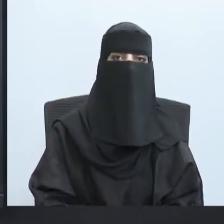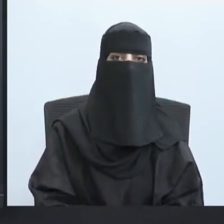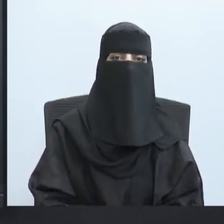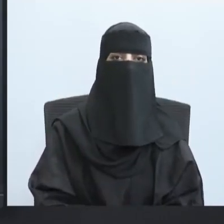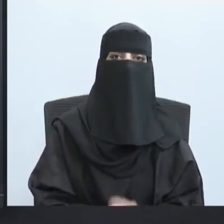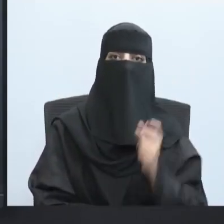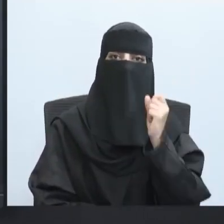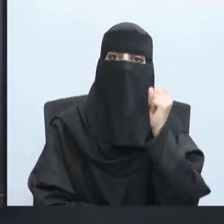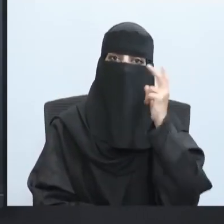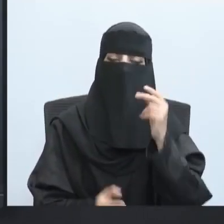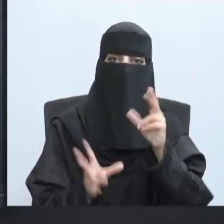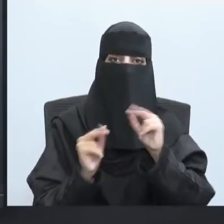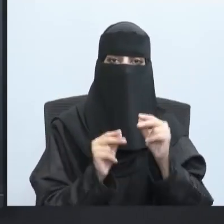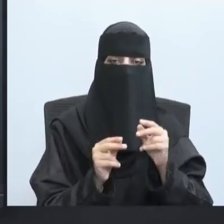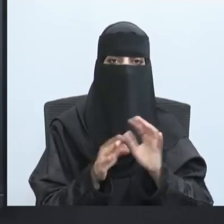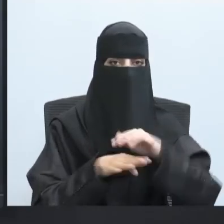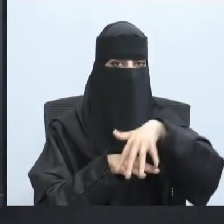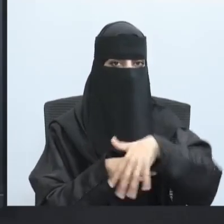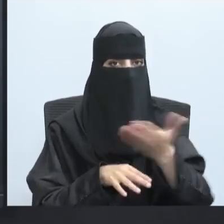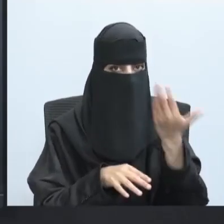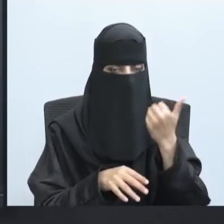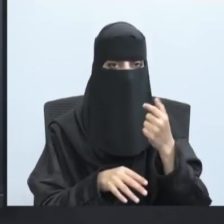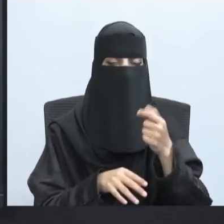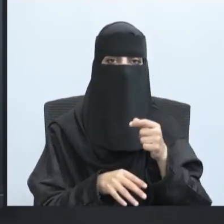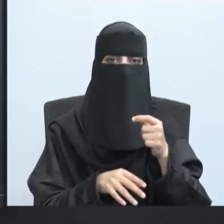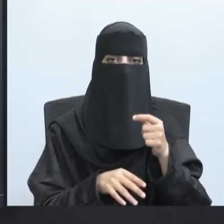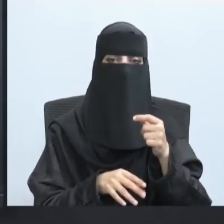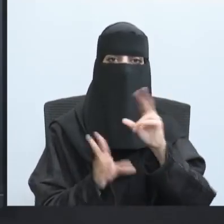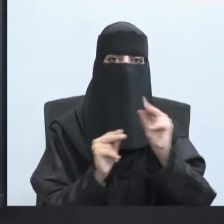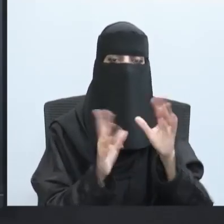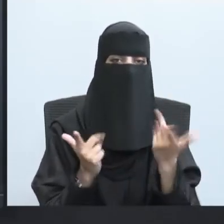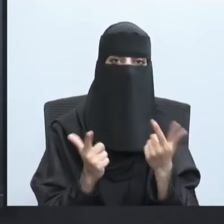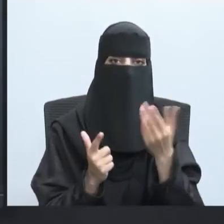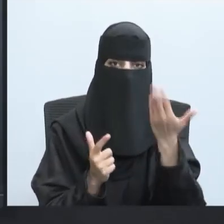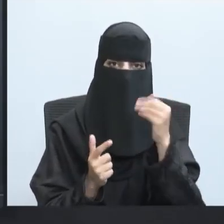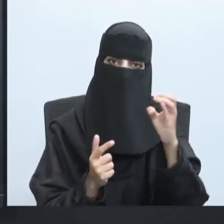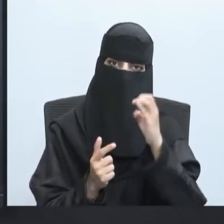امثله كثيره للحاله السائله اعطي مثالا للحاله السائله